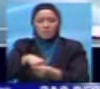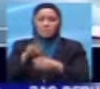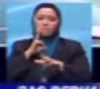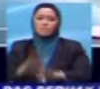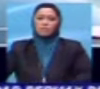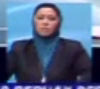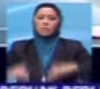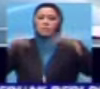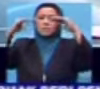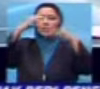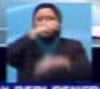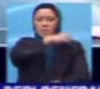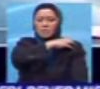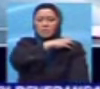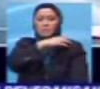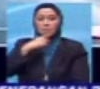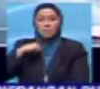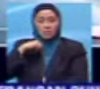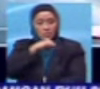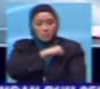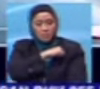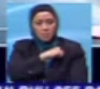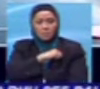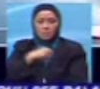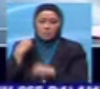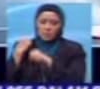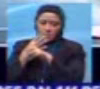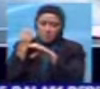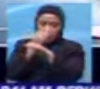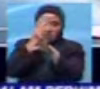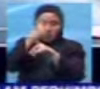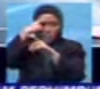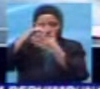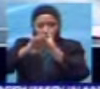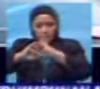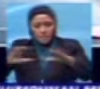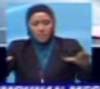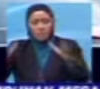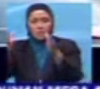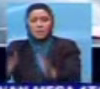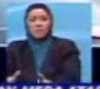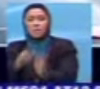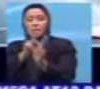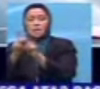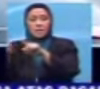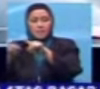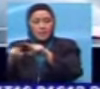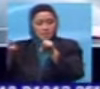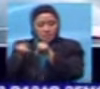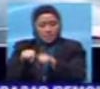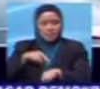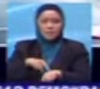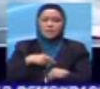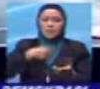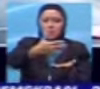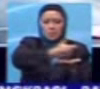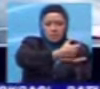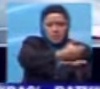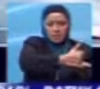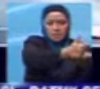anggotanya bertungkus lumus menyelamatkan penduduk, tetapi dalam masa yang sama mereka sempat mengumpul bantuan bagi penduduk yang